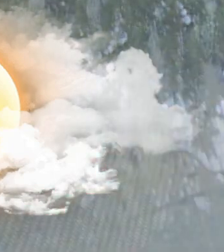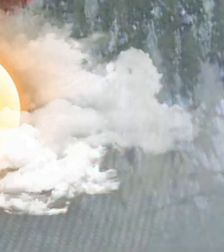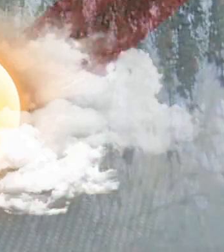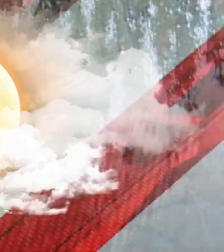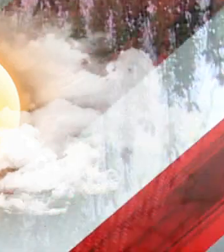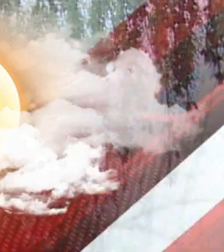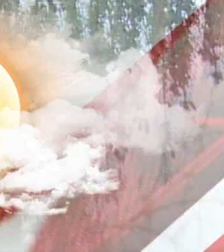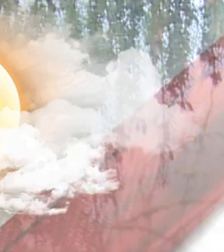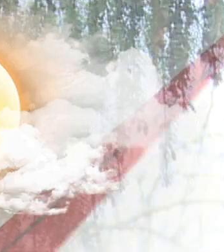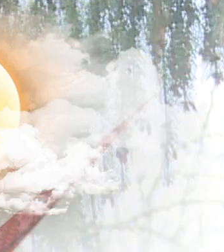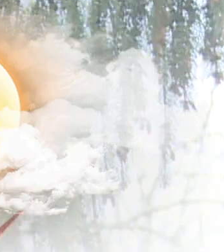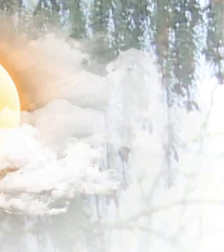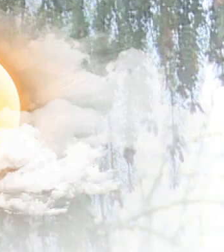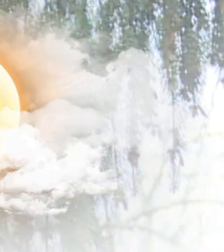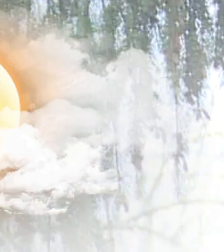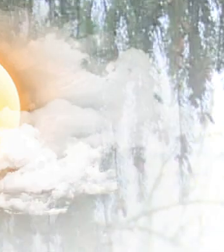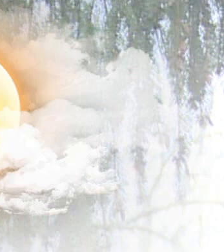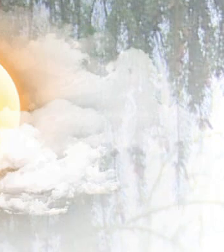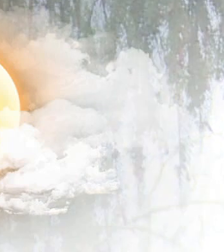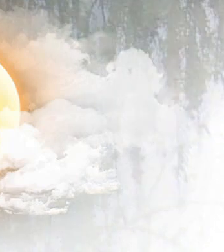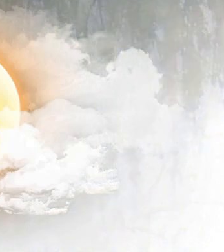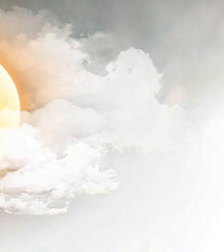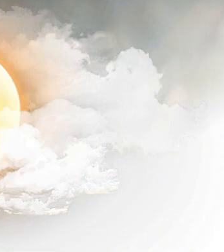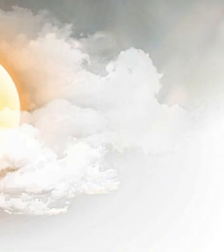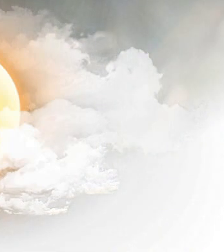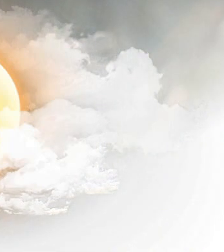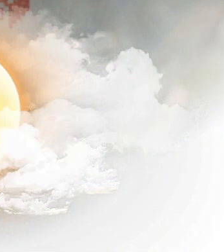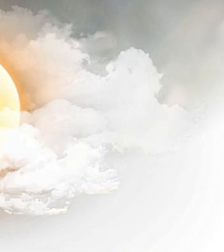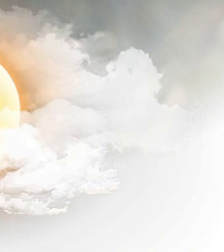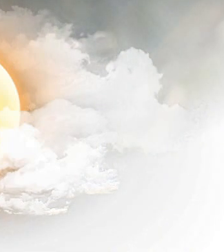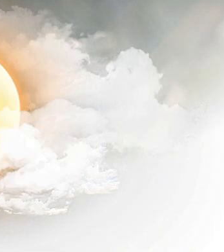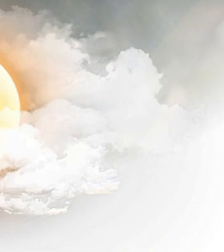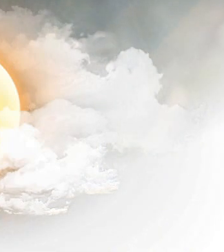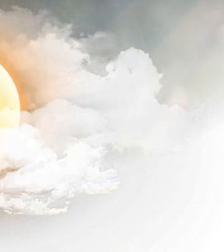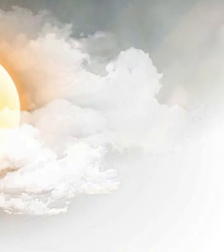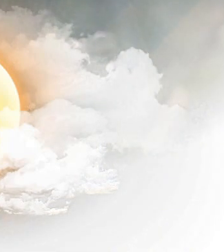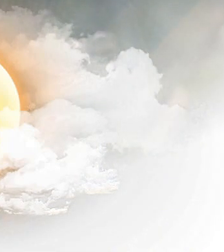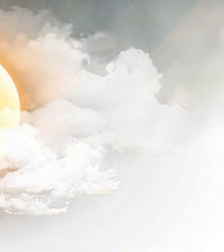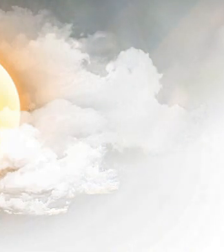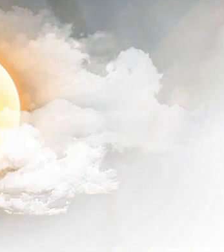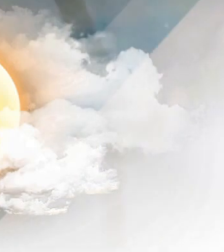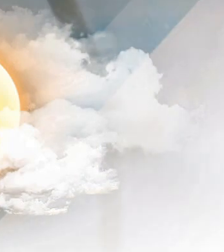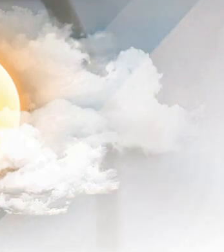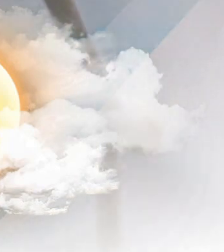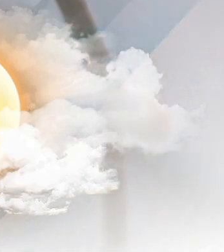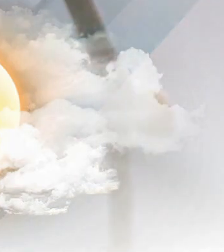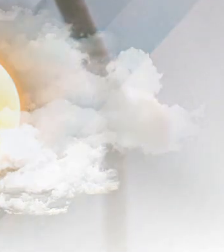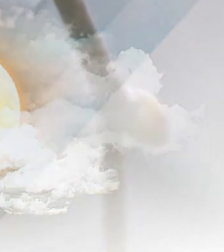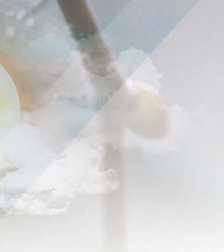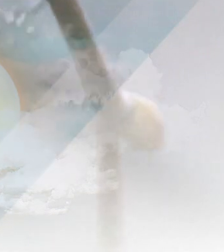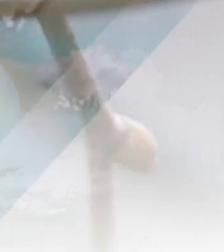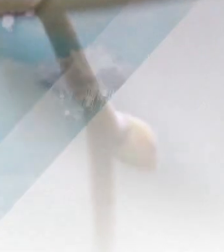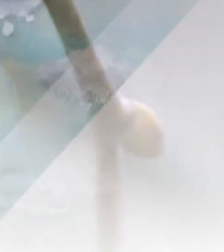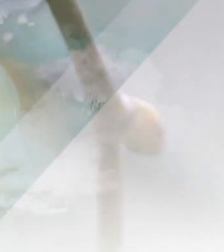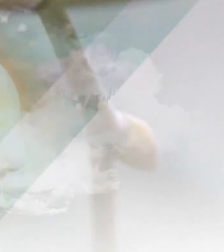нуль вечарам. Малавоблачна, без ападкаў. Вецер паўночна-заходні, яго хуткасць 2-4 метры за